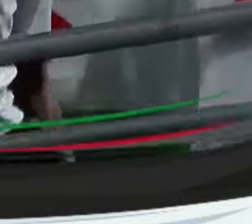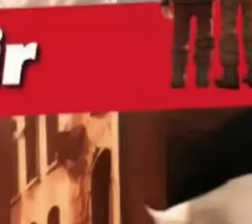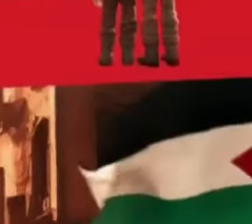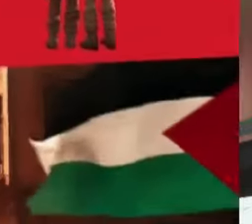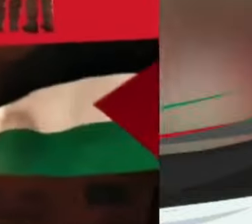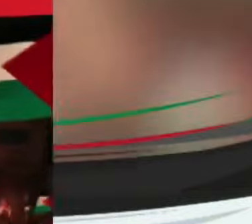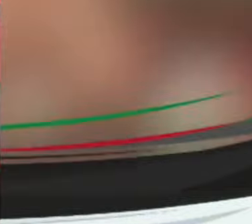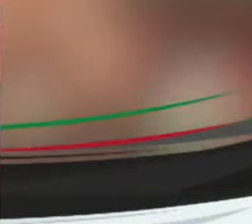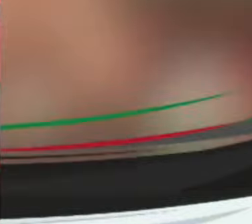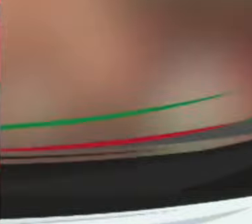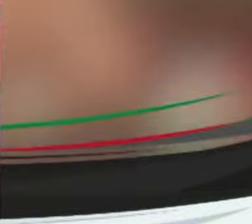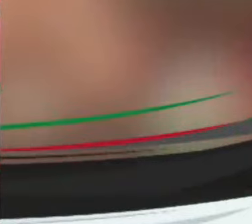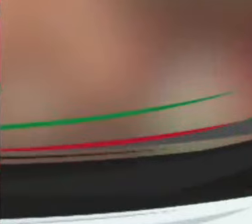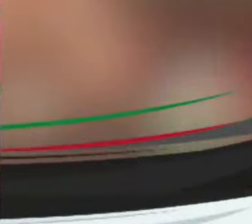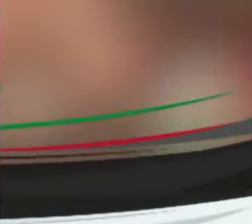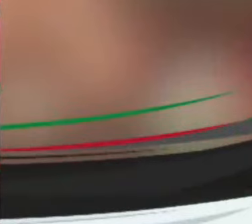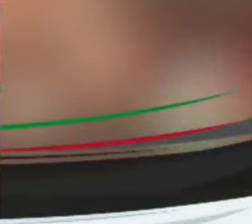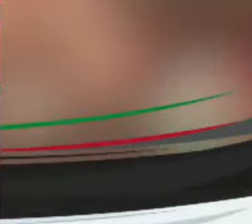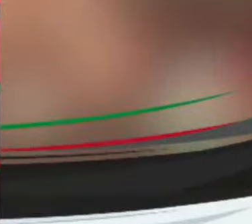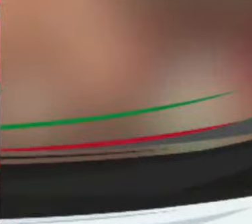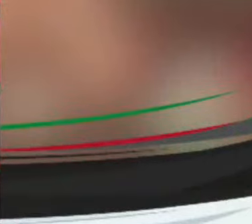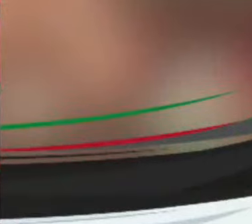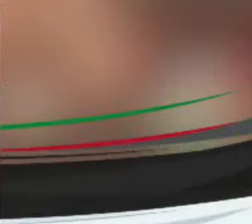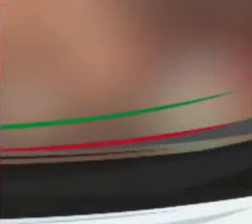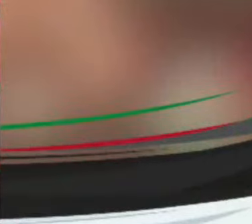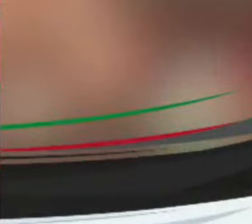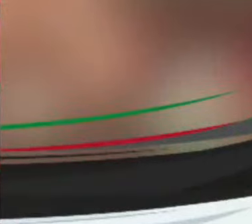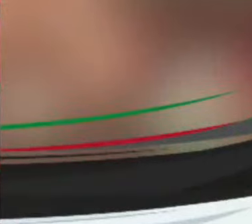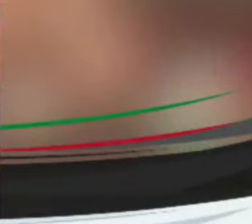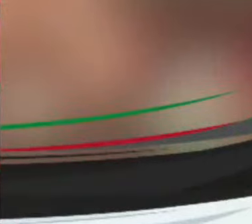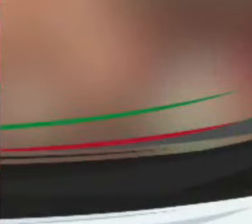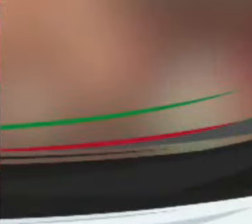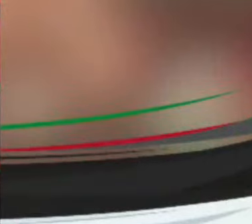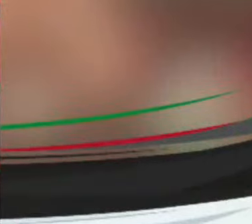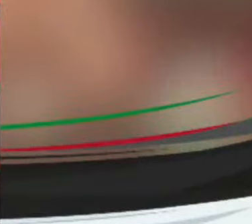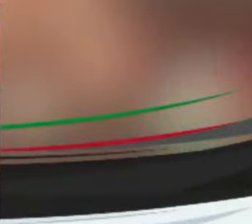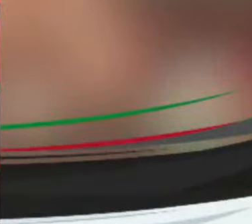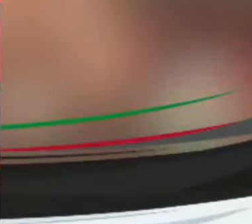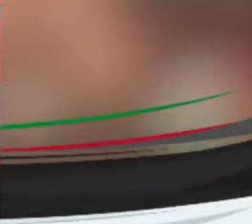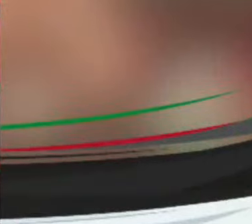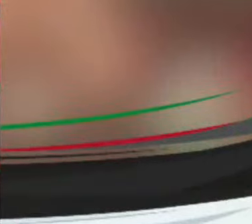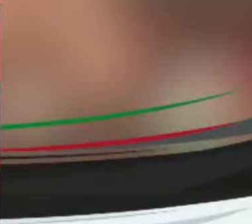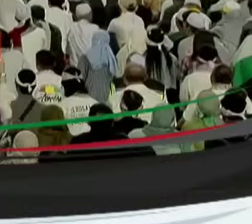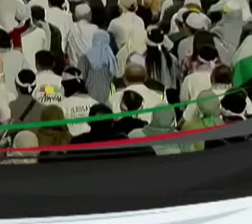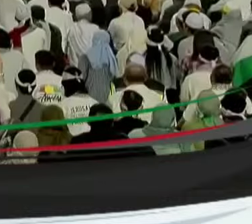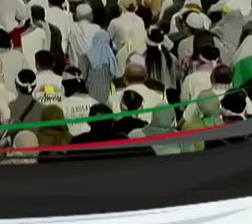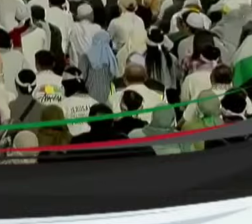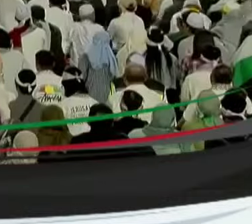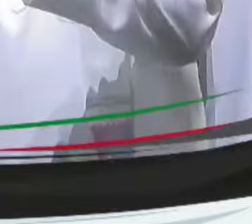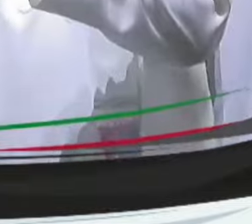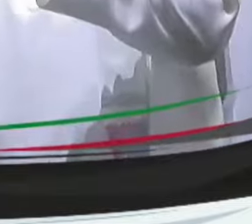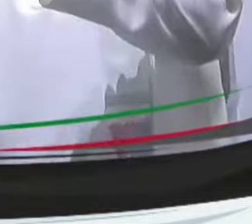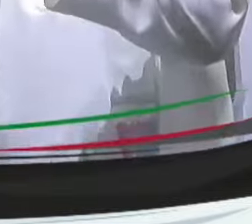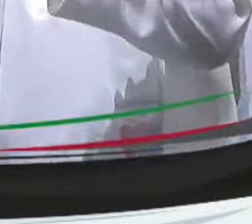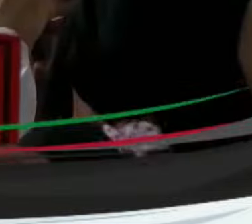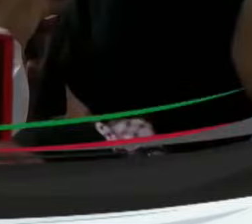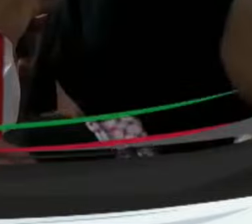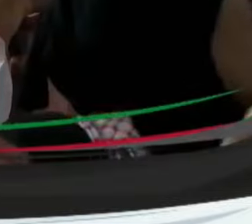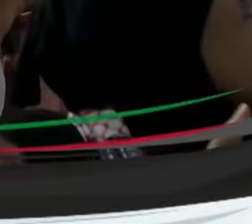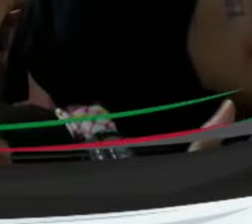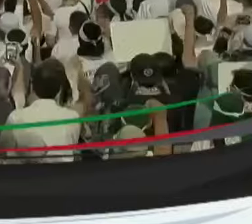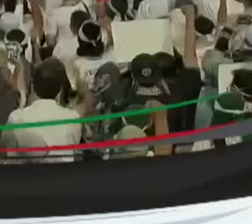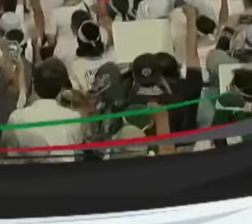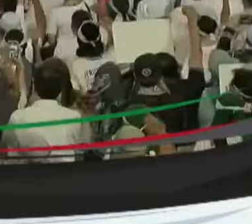Orang ramai dijemput hadir beramai-ramai ke himpunan ini. RTM akan menyiarkan secara langsung